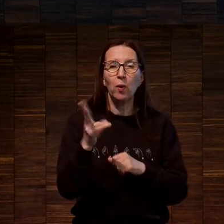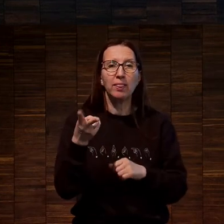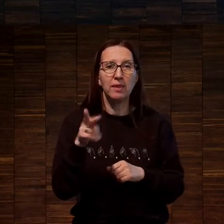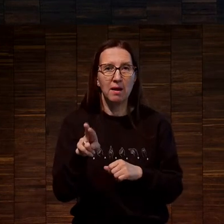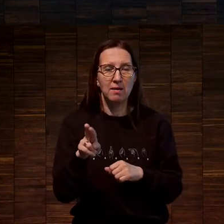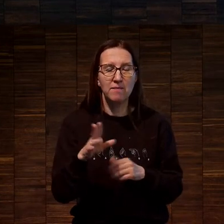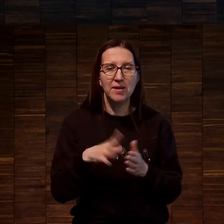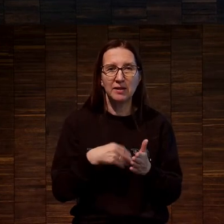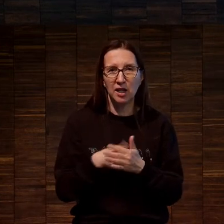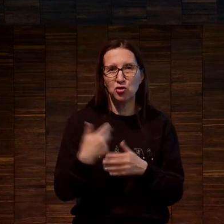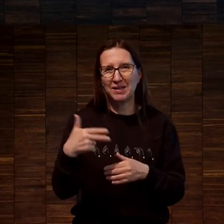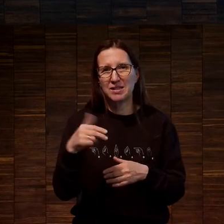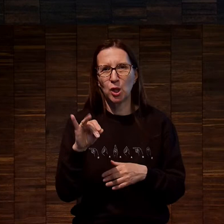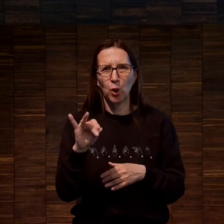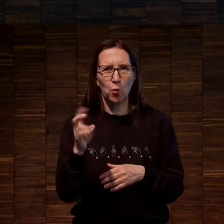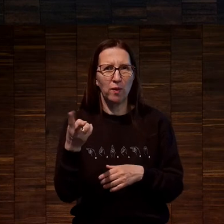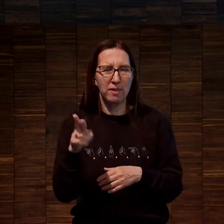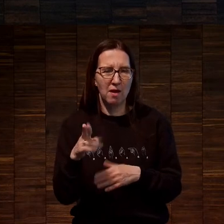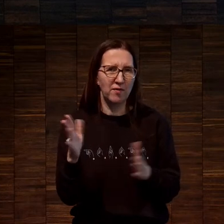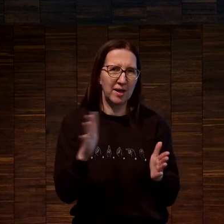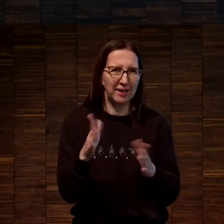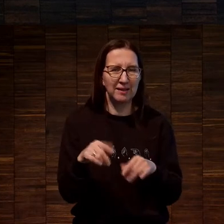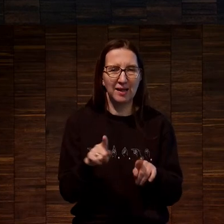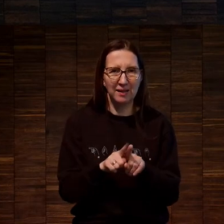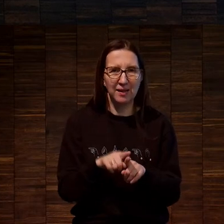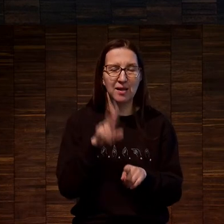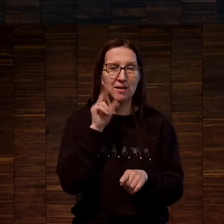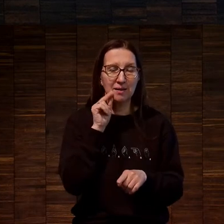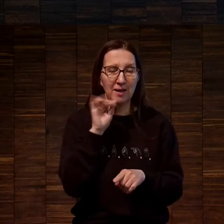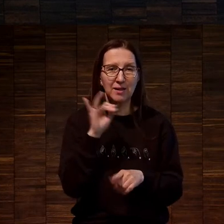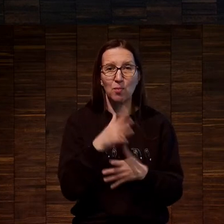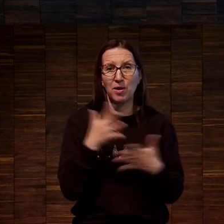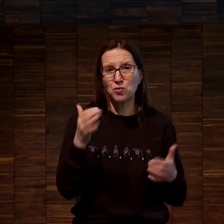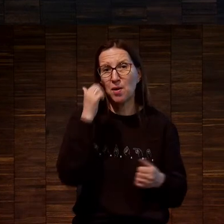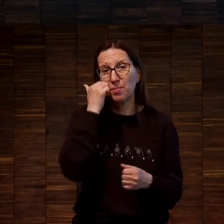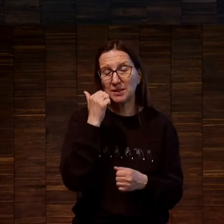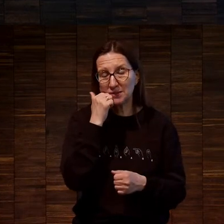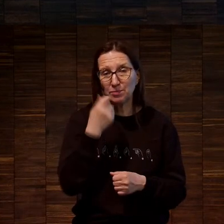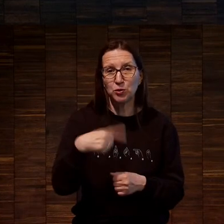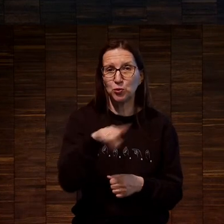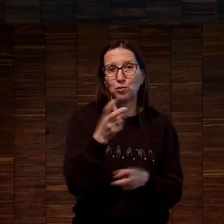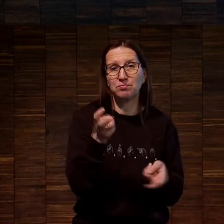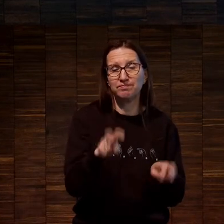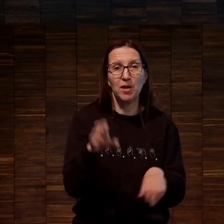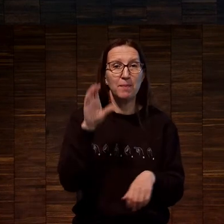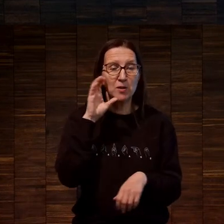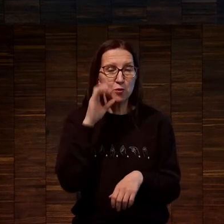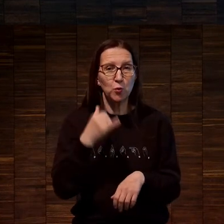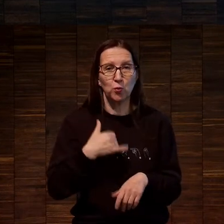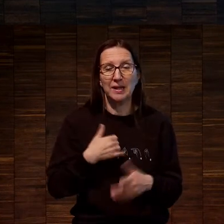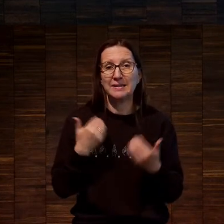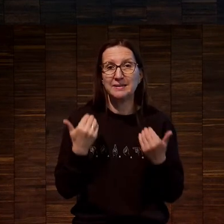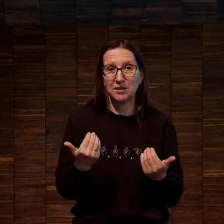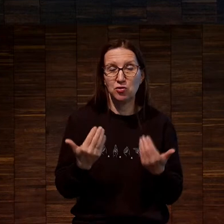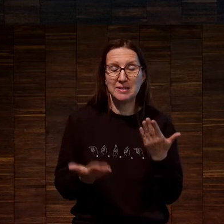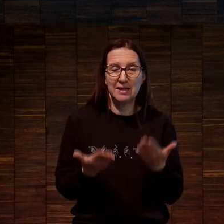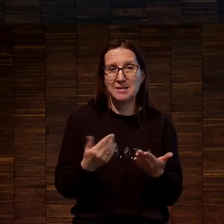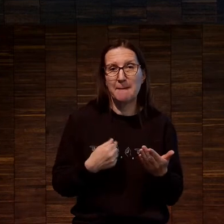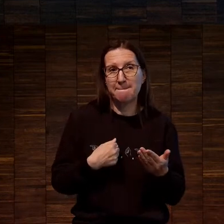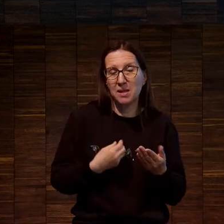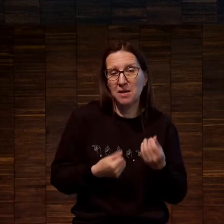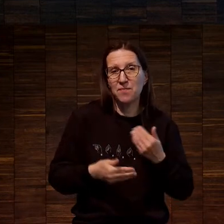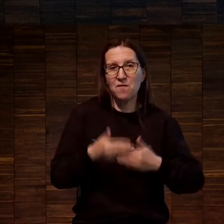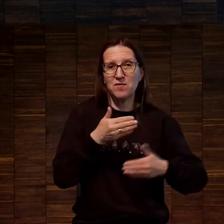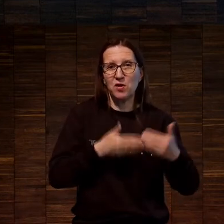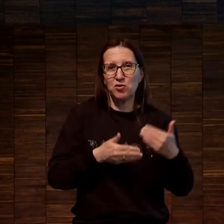Конец 30 июня, по-моему, в какие-то такие даты. И спасибо вам большое, что послушали. И у нас сейчас, если возвращаясь